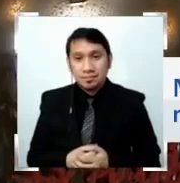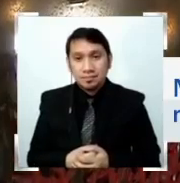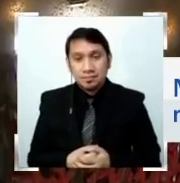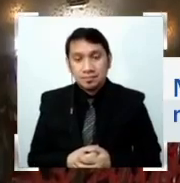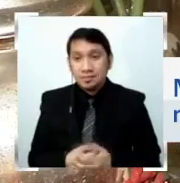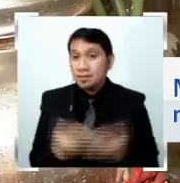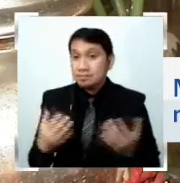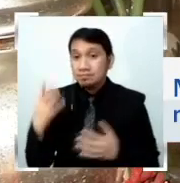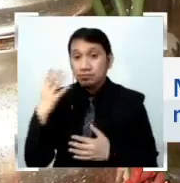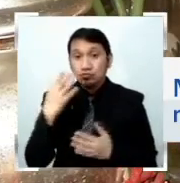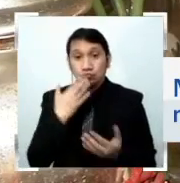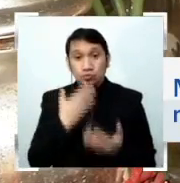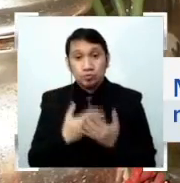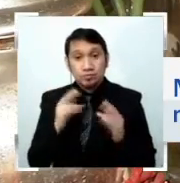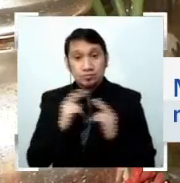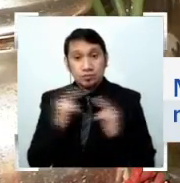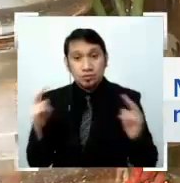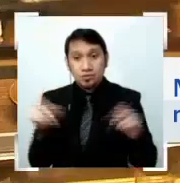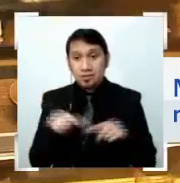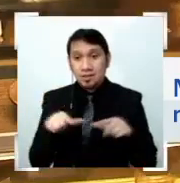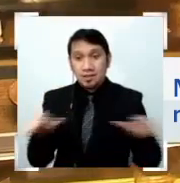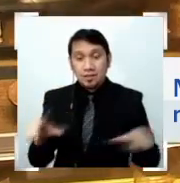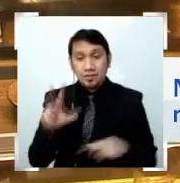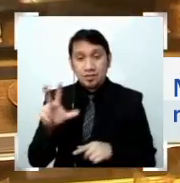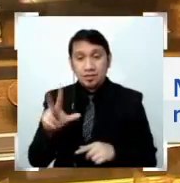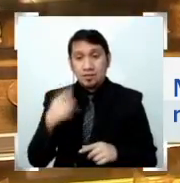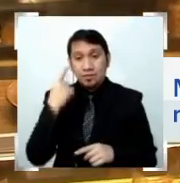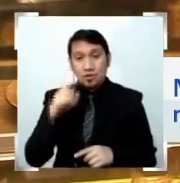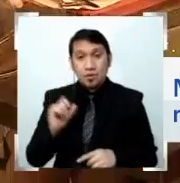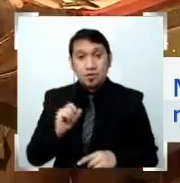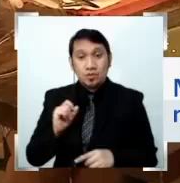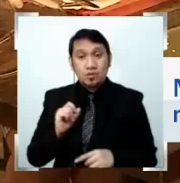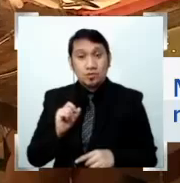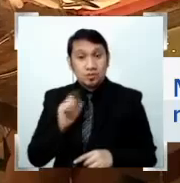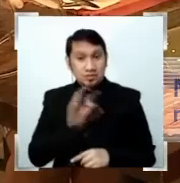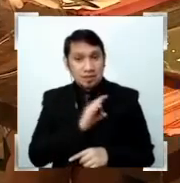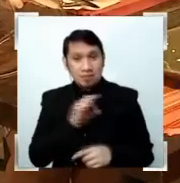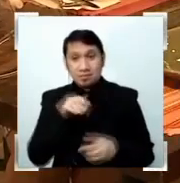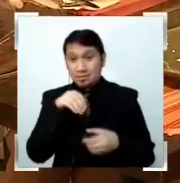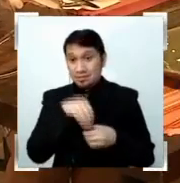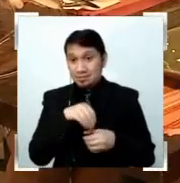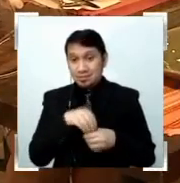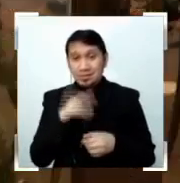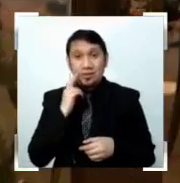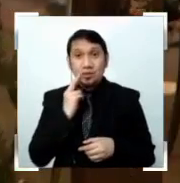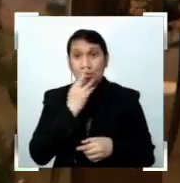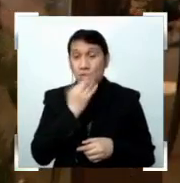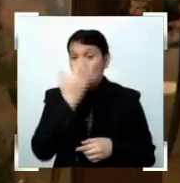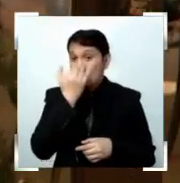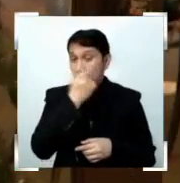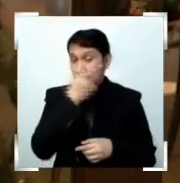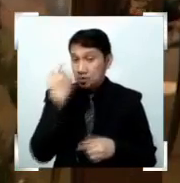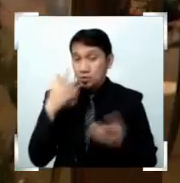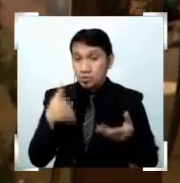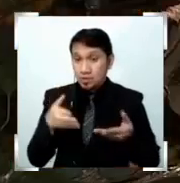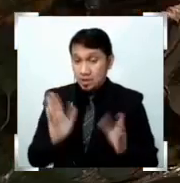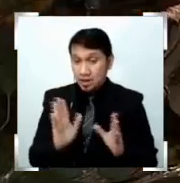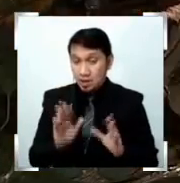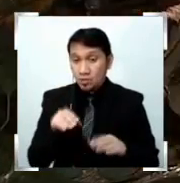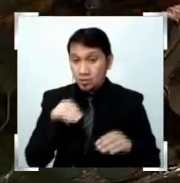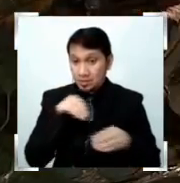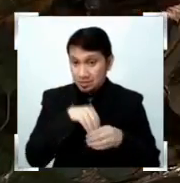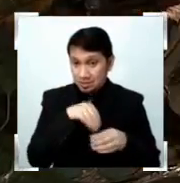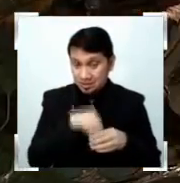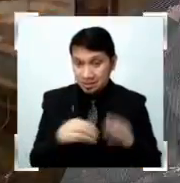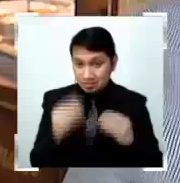Magandang balita ang Alert Level 3 para sa mga tauhan ng restaurant gaya nito. Mas malaking capacity na kasi sa dine-in, kaya mas marami na